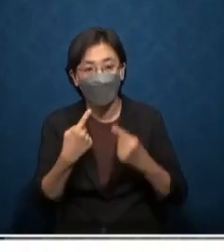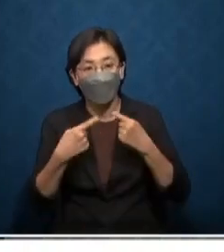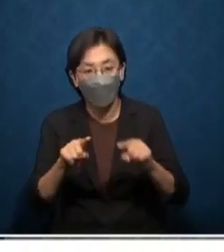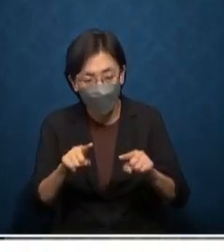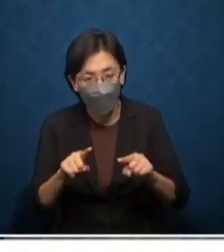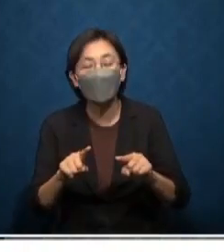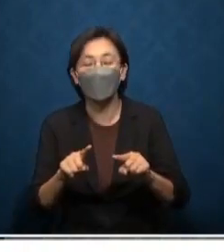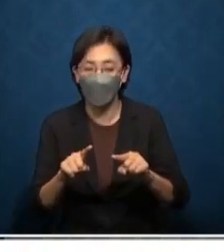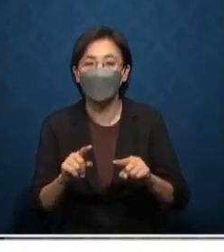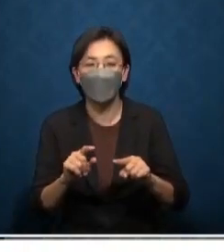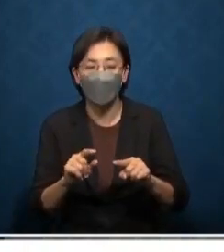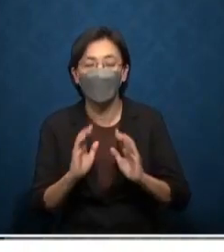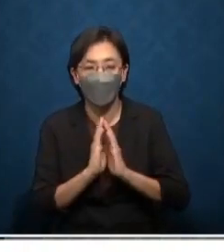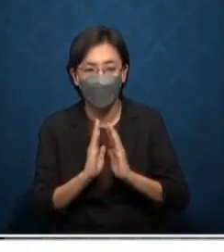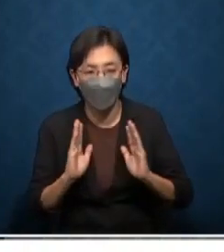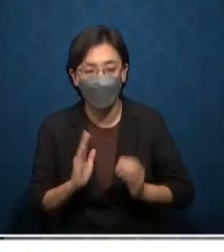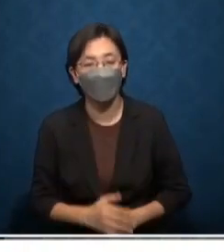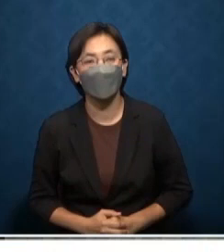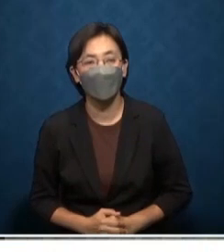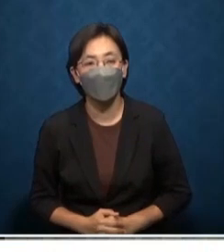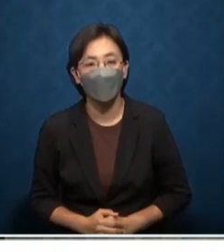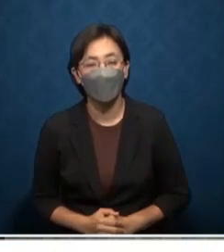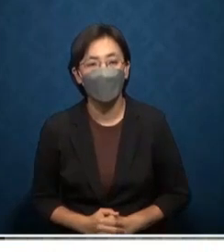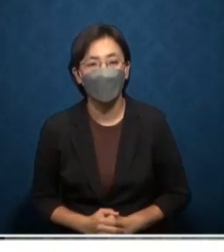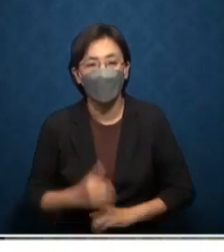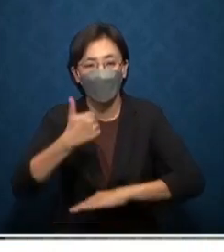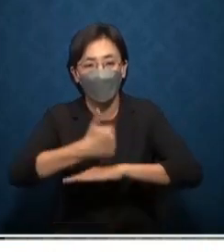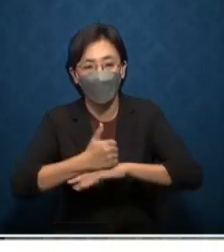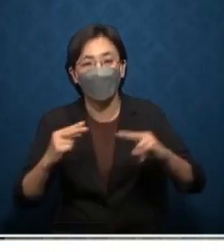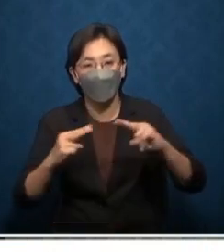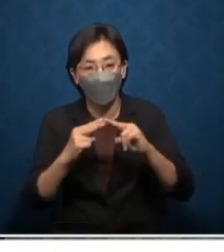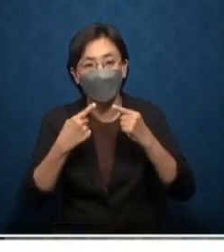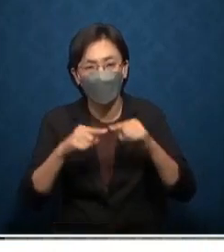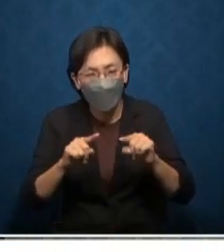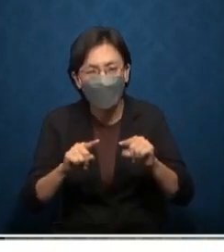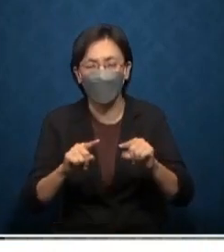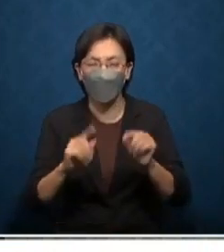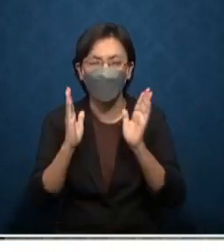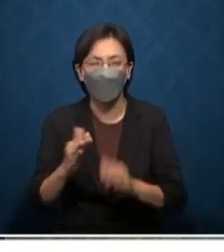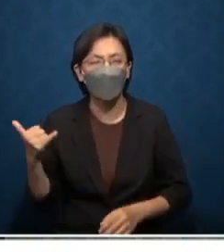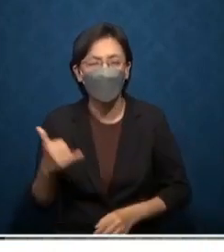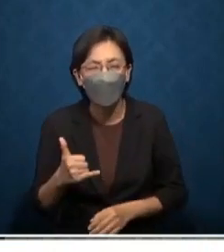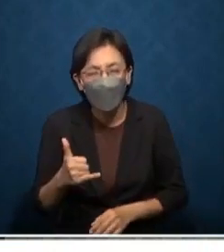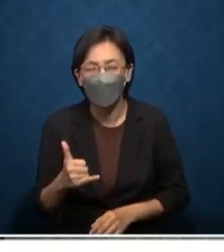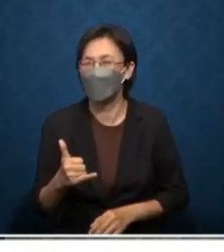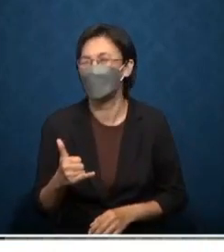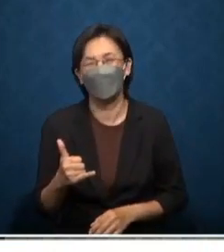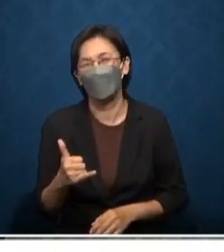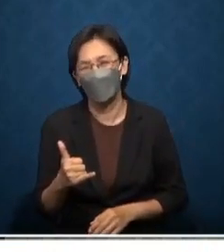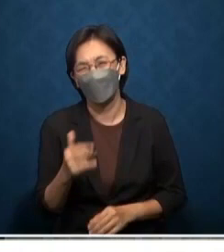ารัฐมนตรีที่จะมาตอบนี้น้อยมากเลยนะครับ